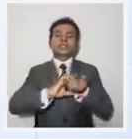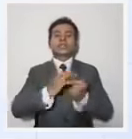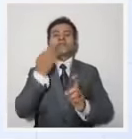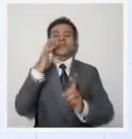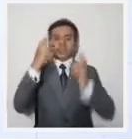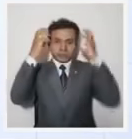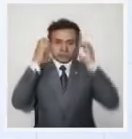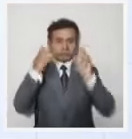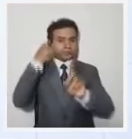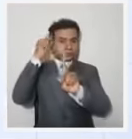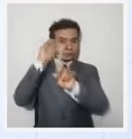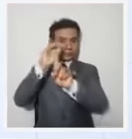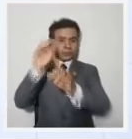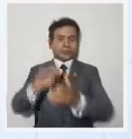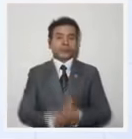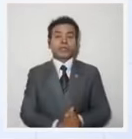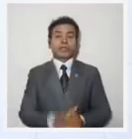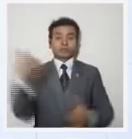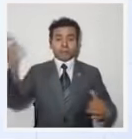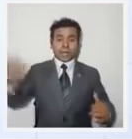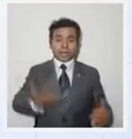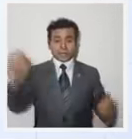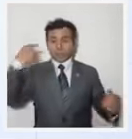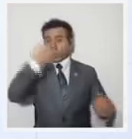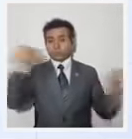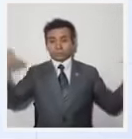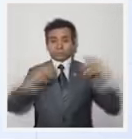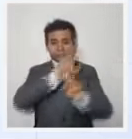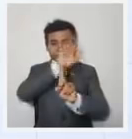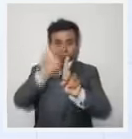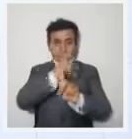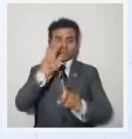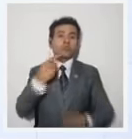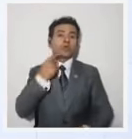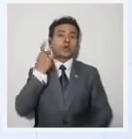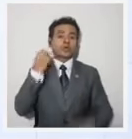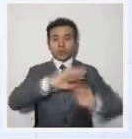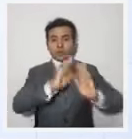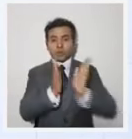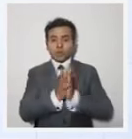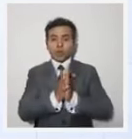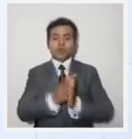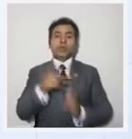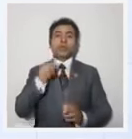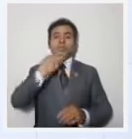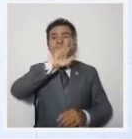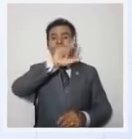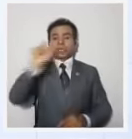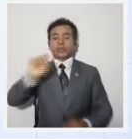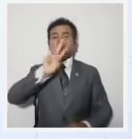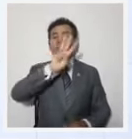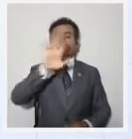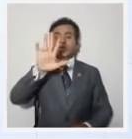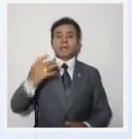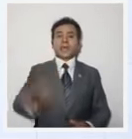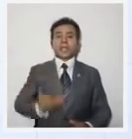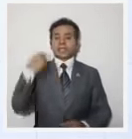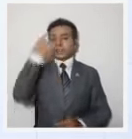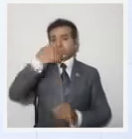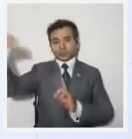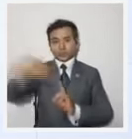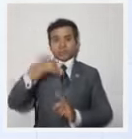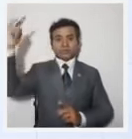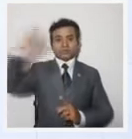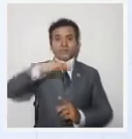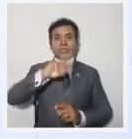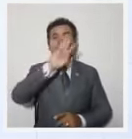যাচ্ছেন 4,059 জন চিকিৎসক। স্ক্রিনিং কার্যক্রম অব্যাহত আছে। গত